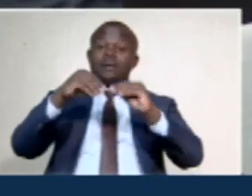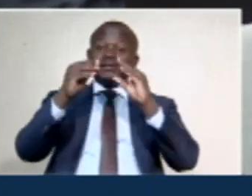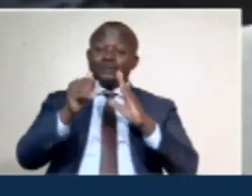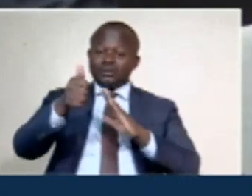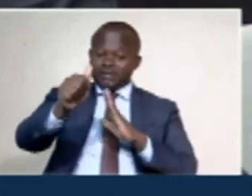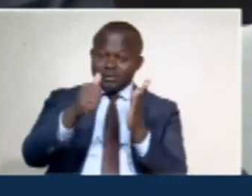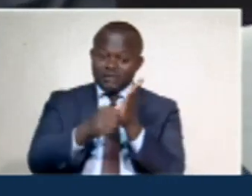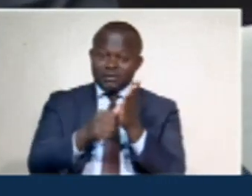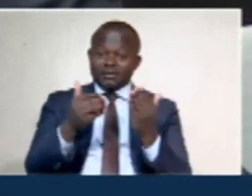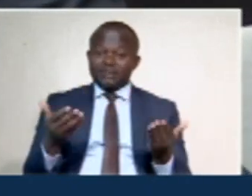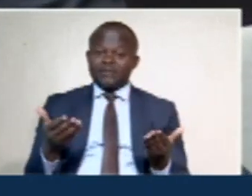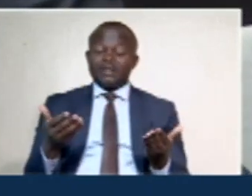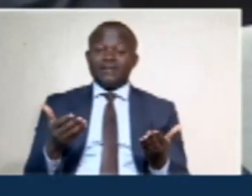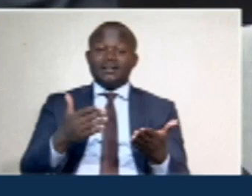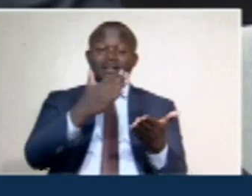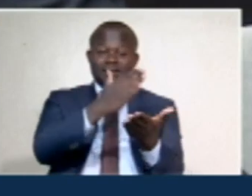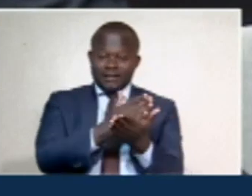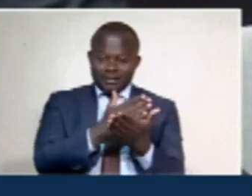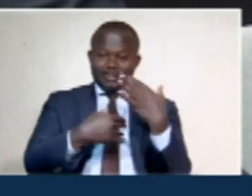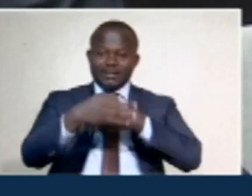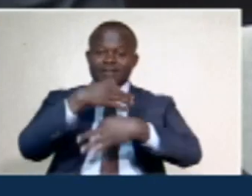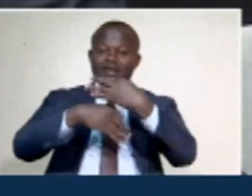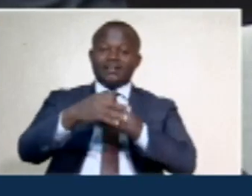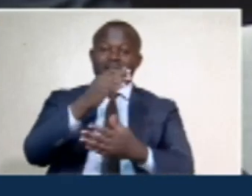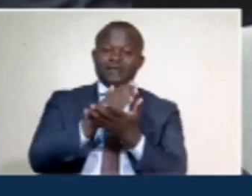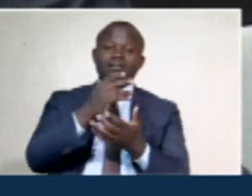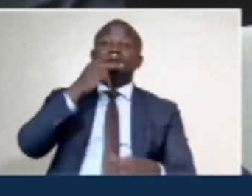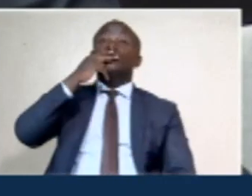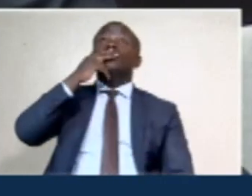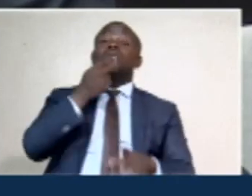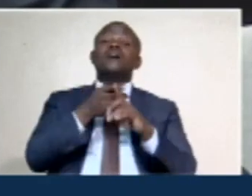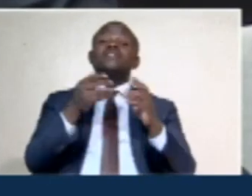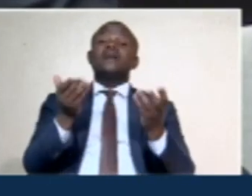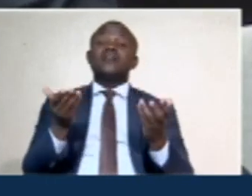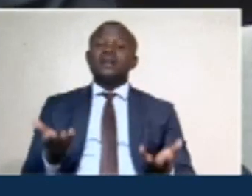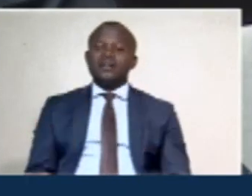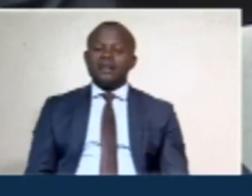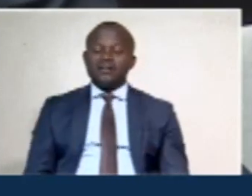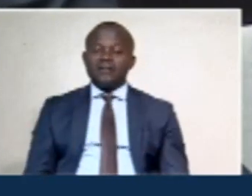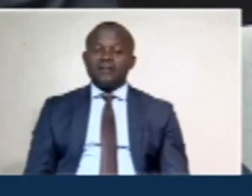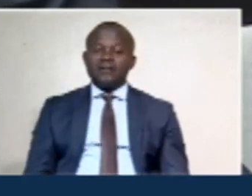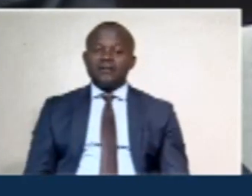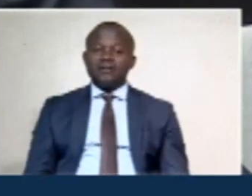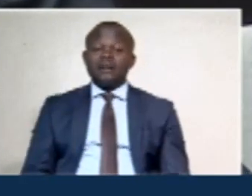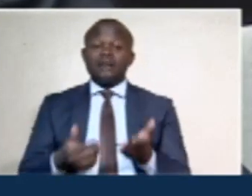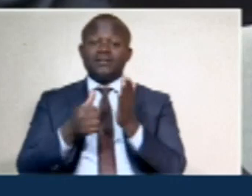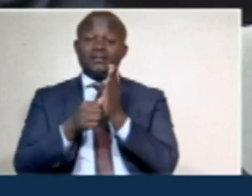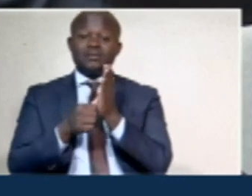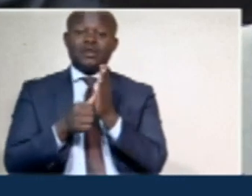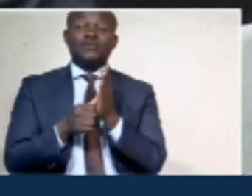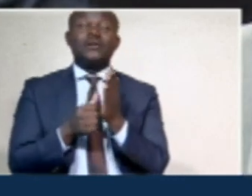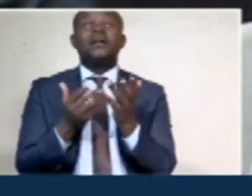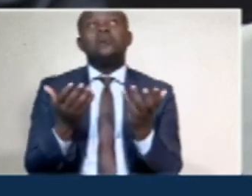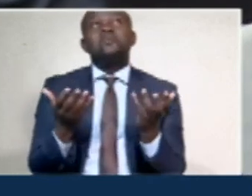kibazo. Rihagaze inganda zigahagarara, abarinywa se barikura hehe? Ikibazo rero nagira